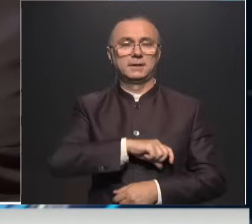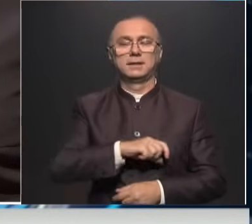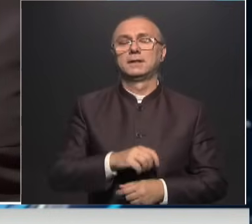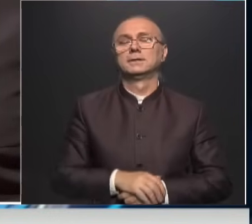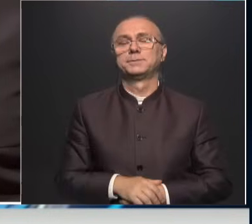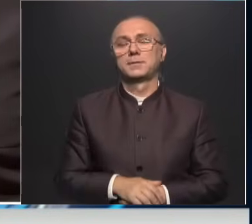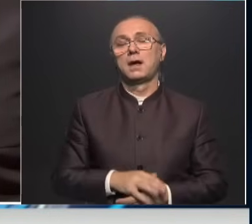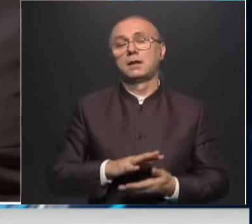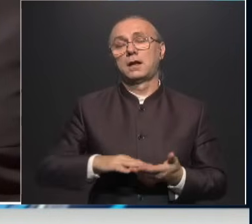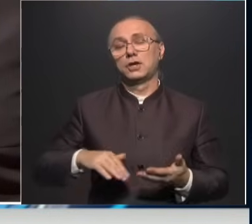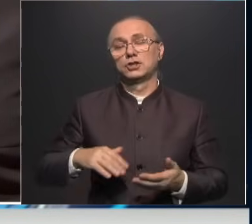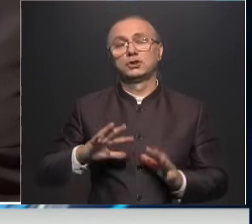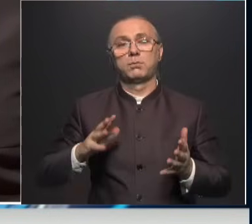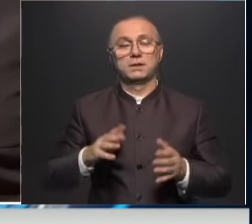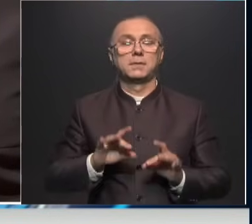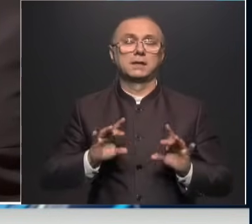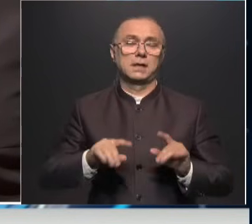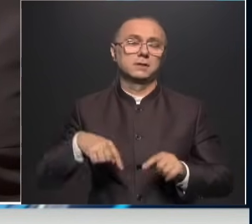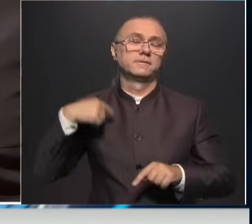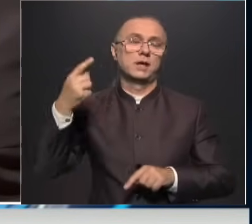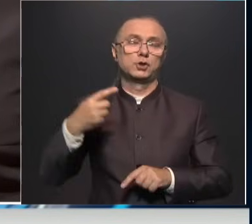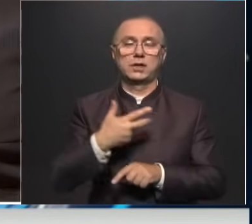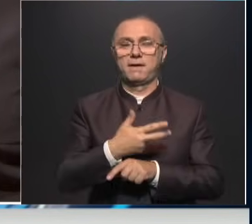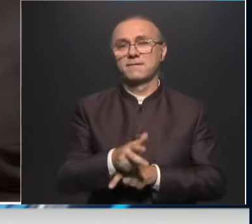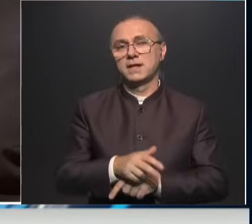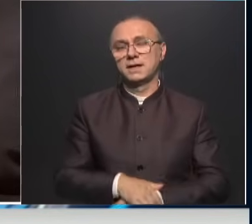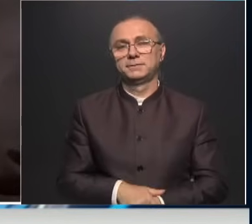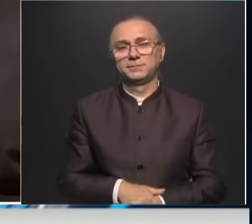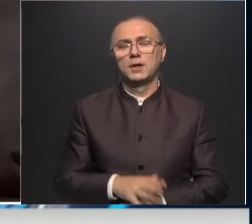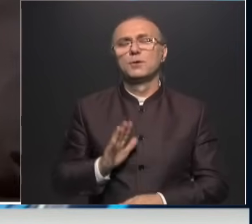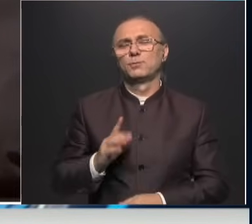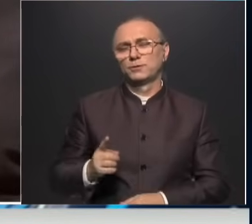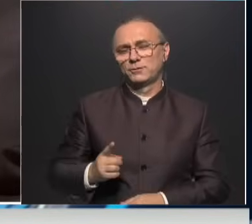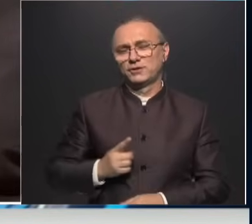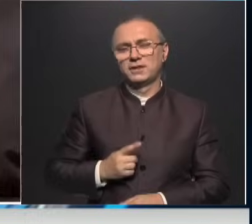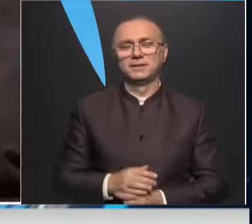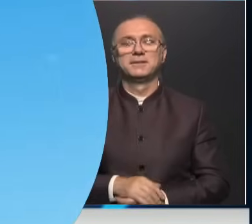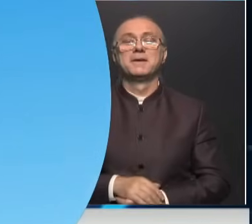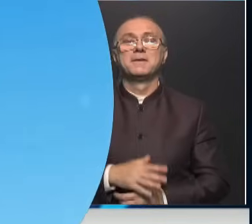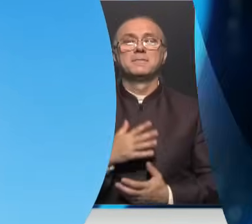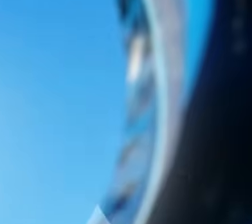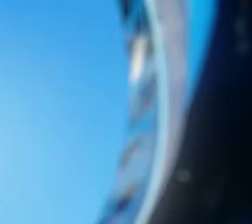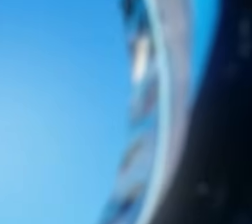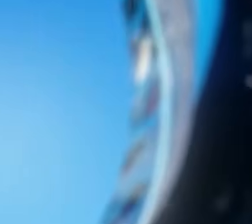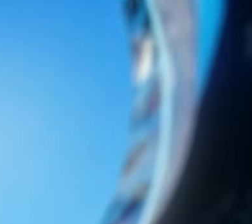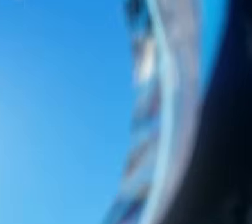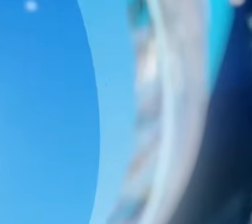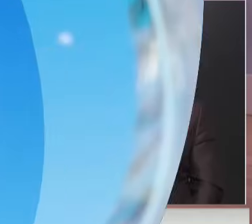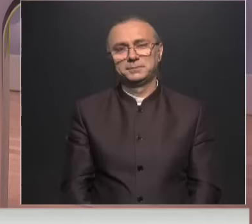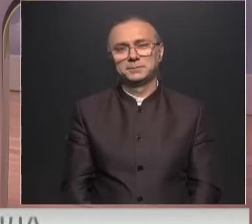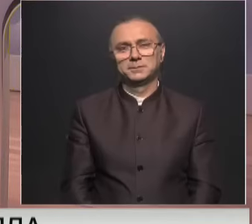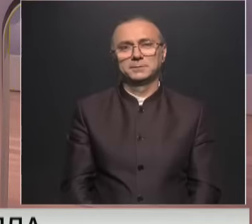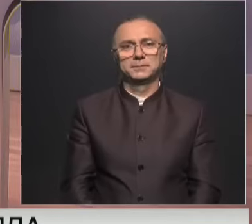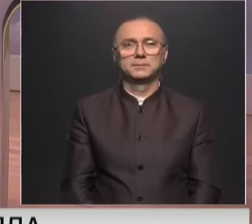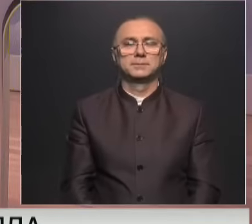мы расскажем в следующих эфирах. Инна. Будем ждать твоих материалов. Большое спасибо. Александр Егорцев был на связи с нашей